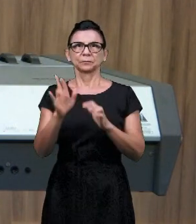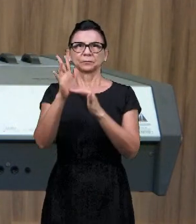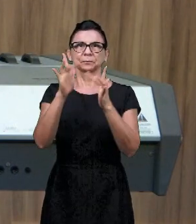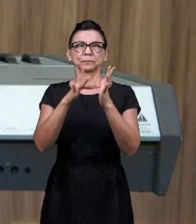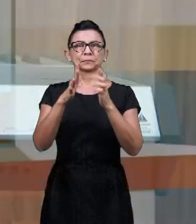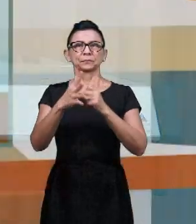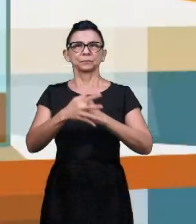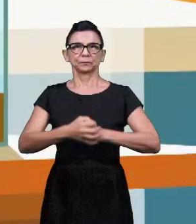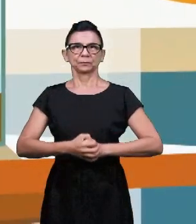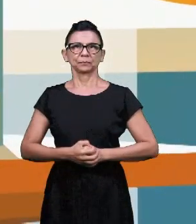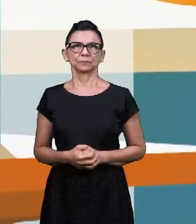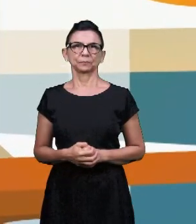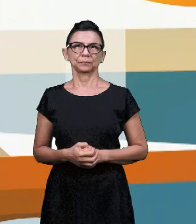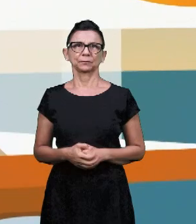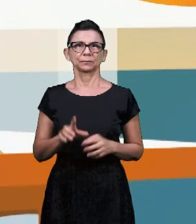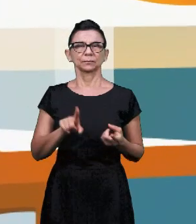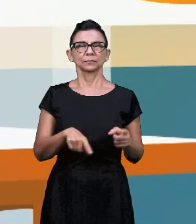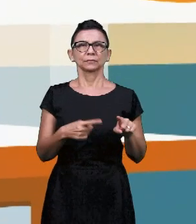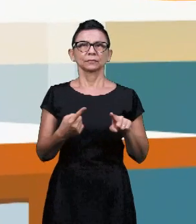Seigneur Jésus.